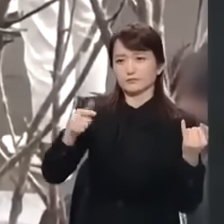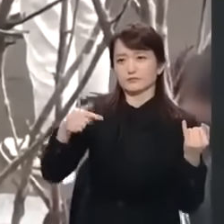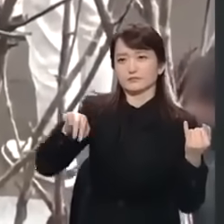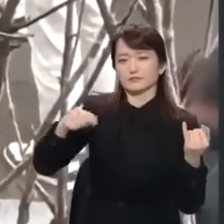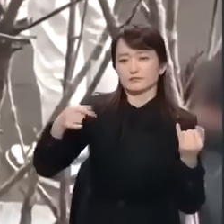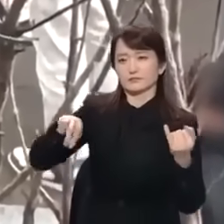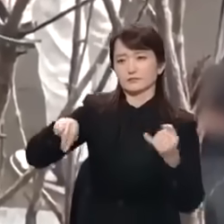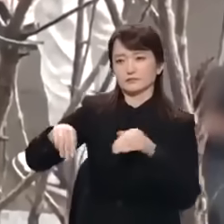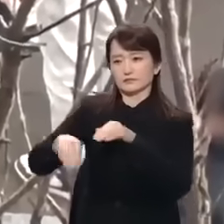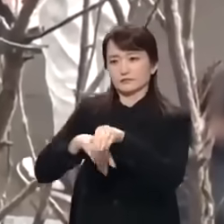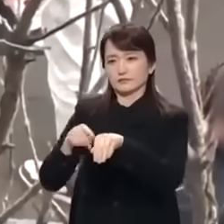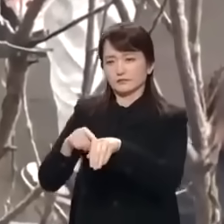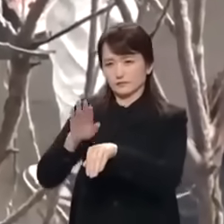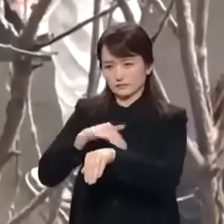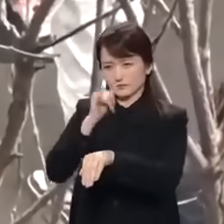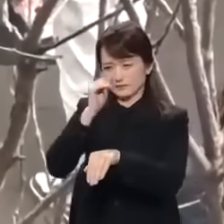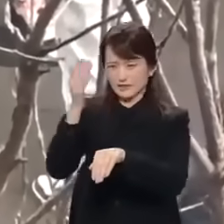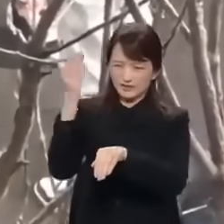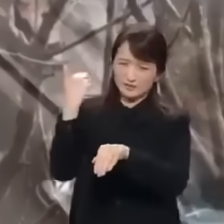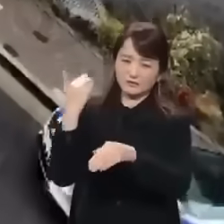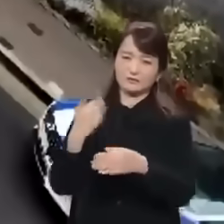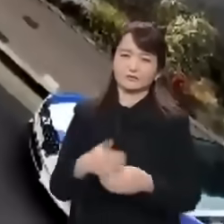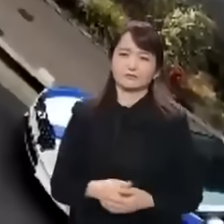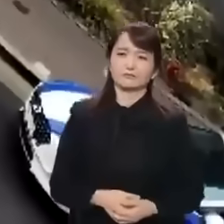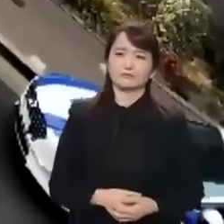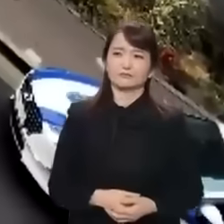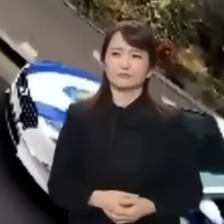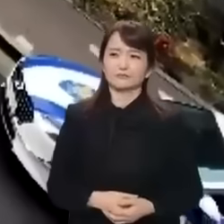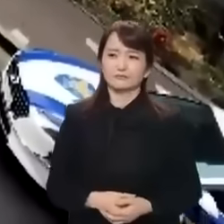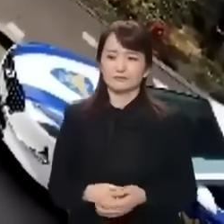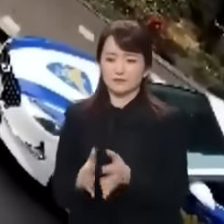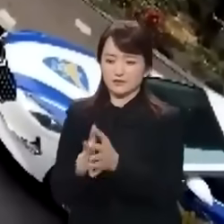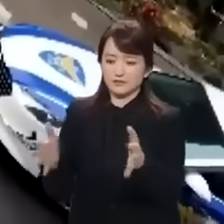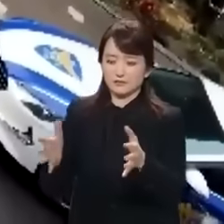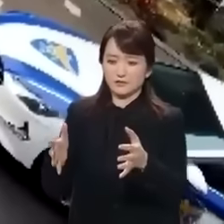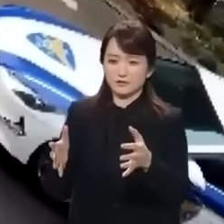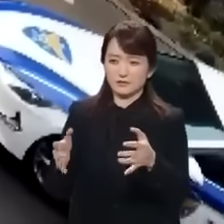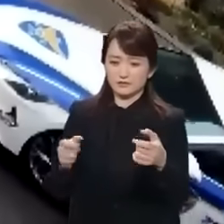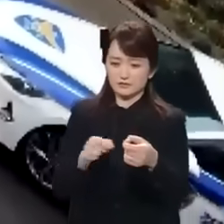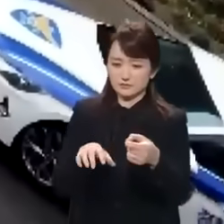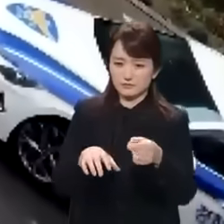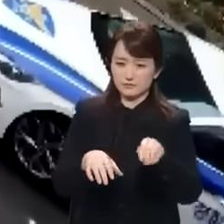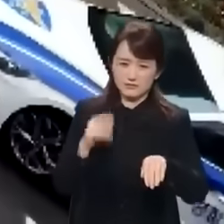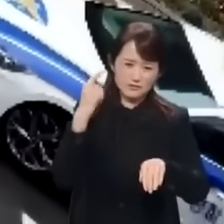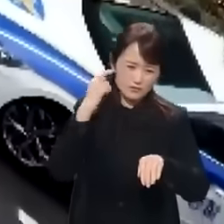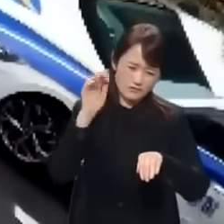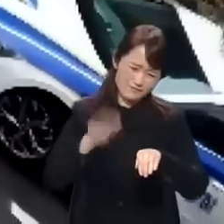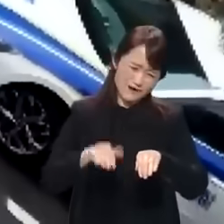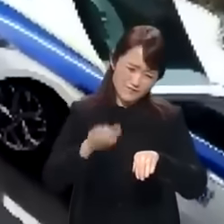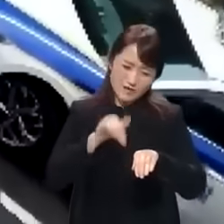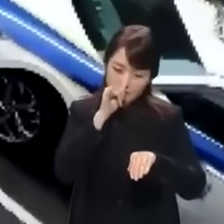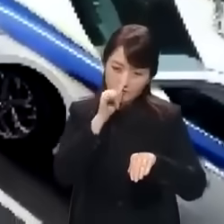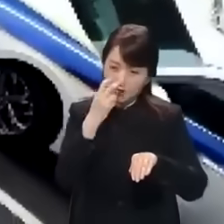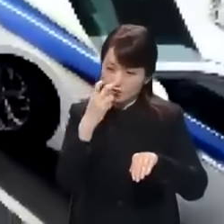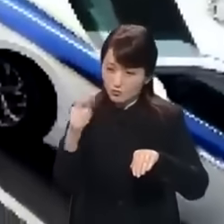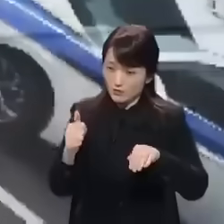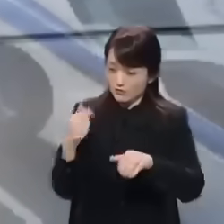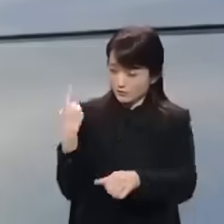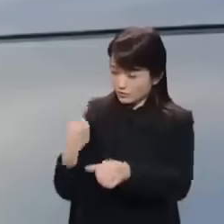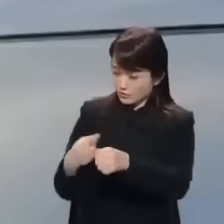문제가 있었던 것 같아요. 과거부터 아파트에서 경적 크게 울리면서 경비원한테 욕하는 모습도 많이